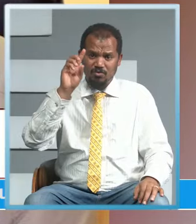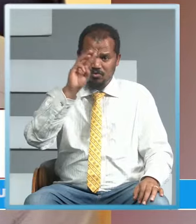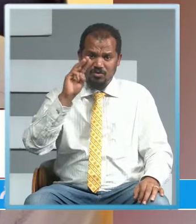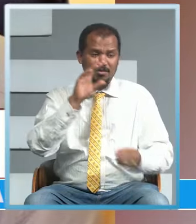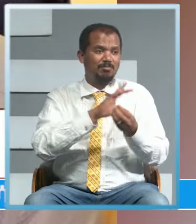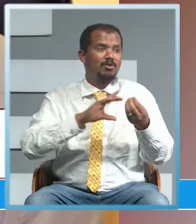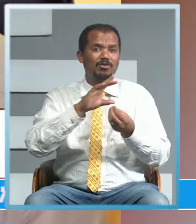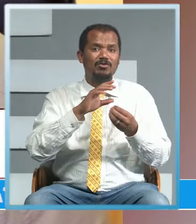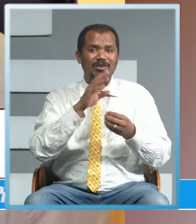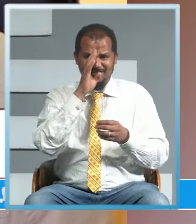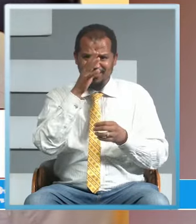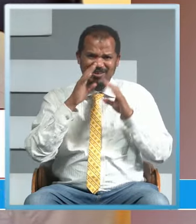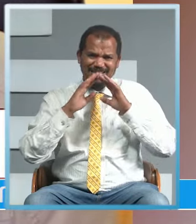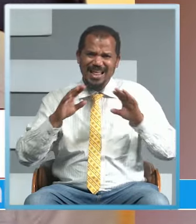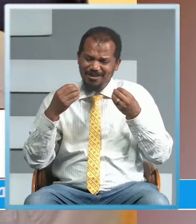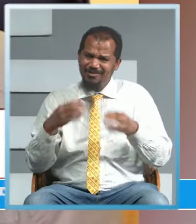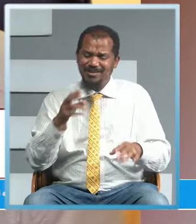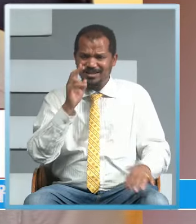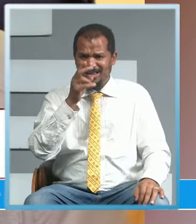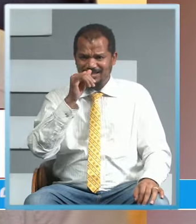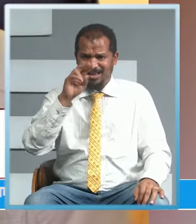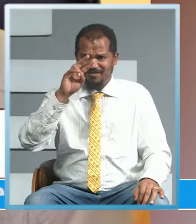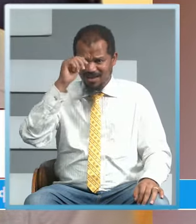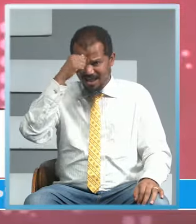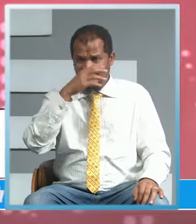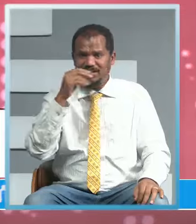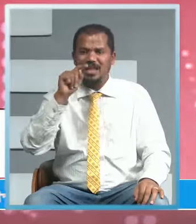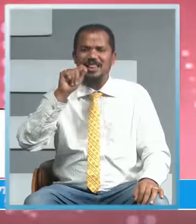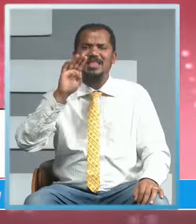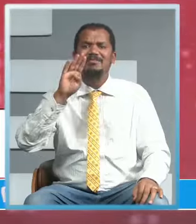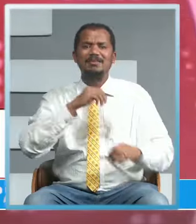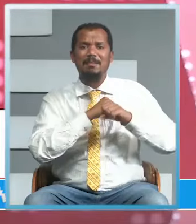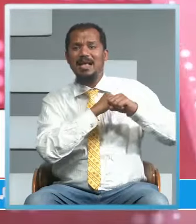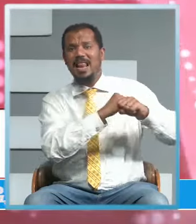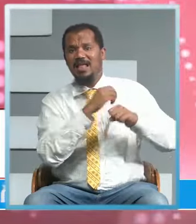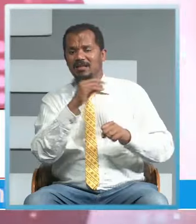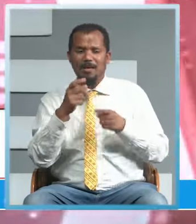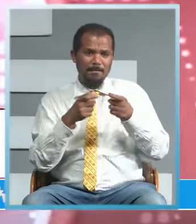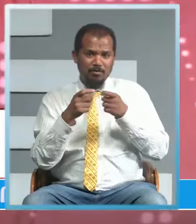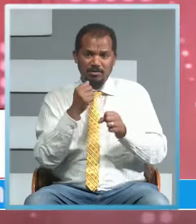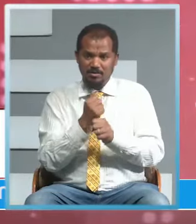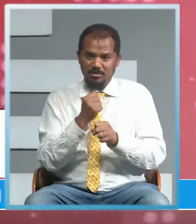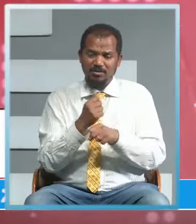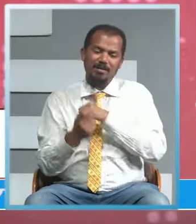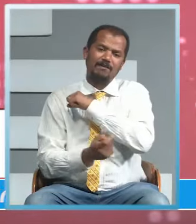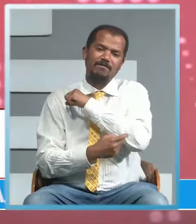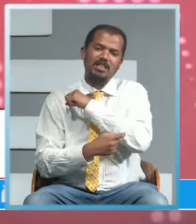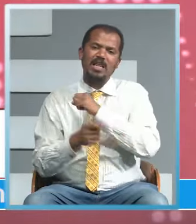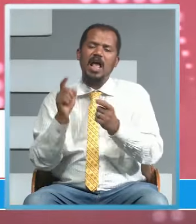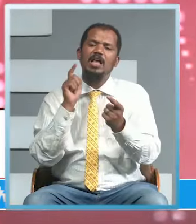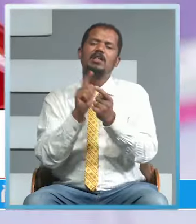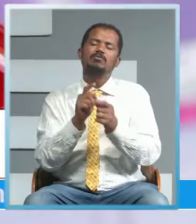የተፈጠረውን የሰላም እጦት ተከትሎ የኤችአይቪ ኤድስ እና የቲቪ መከላከልና መቆጣጠር ስራ ፈተና